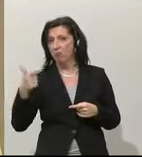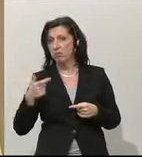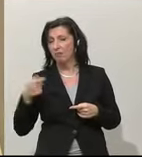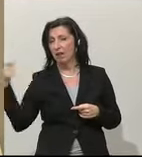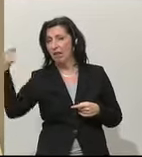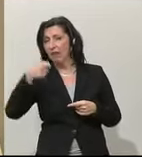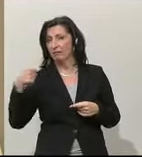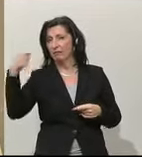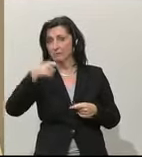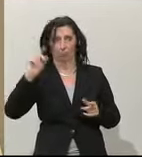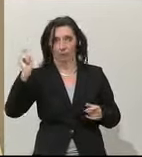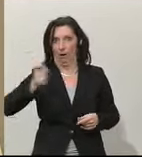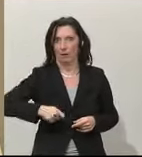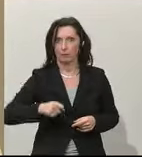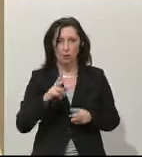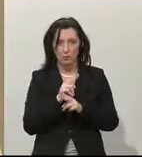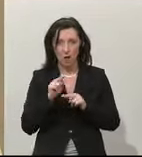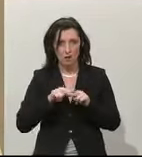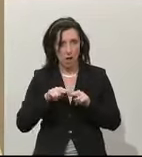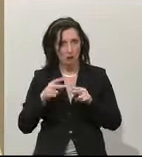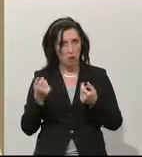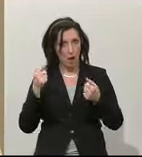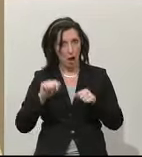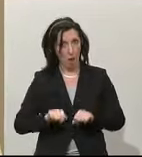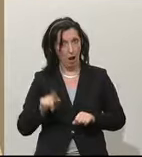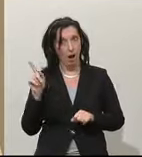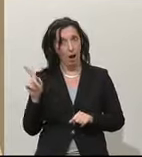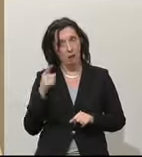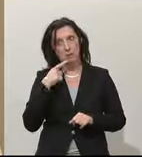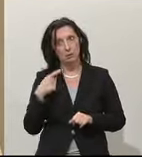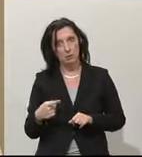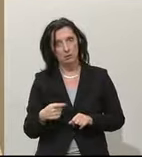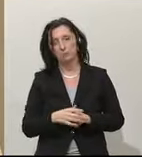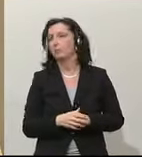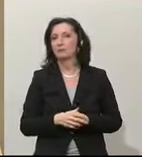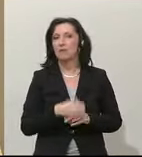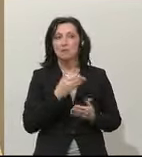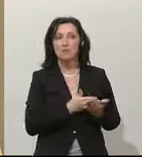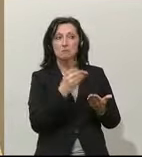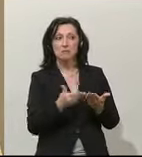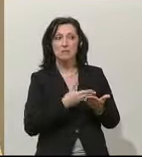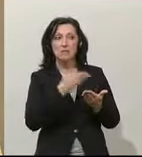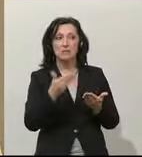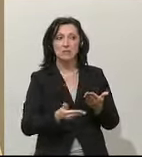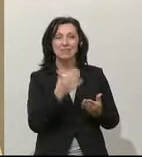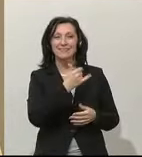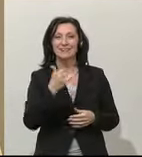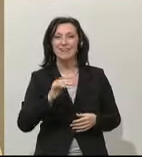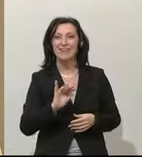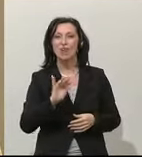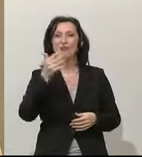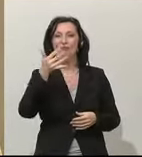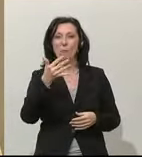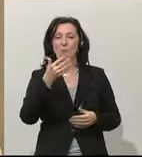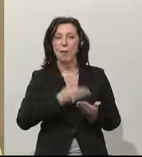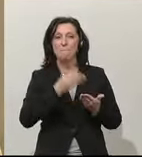Investitionen. Laut österreichischer Nationalbank zahlen die Mieterinnen und Mieter jeden 5.